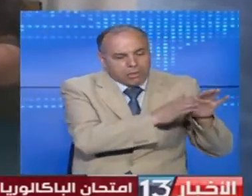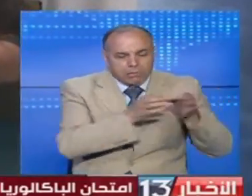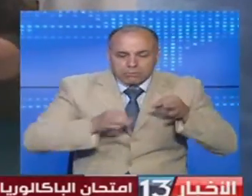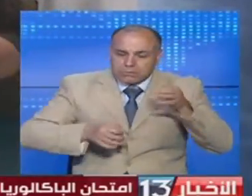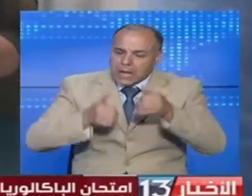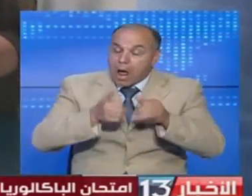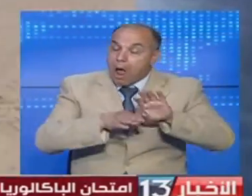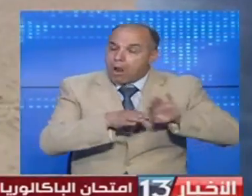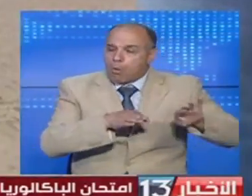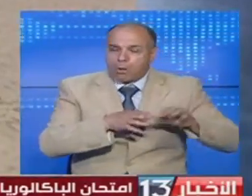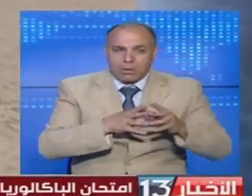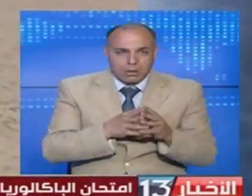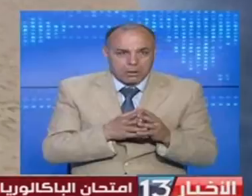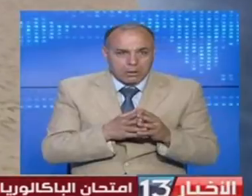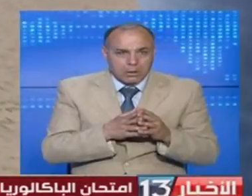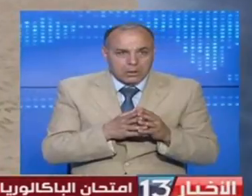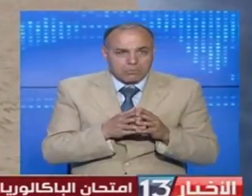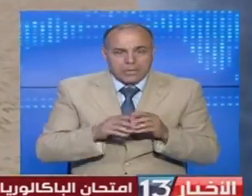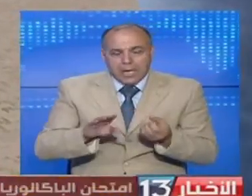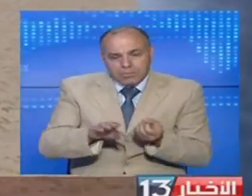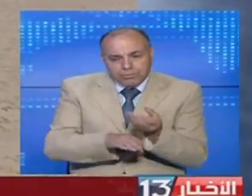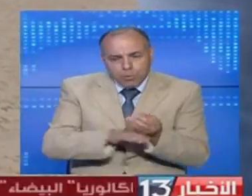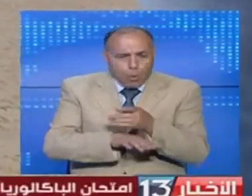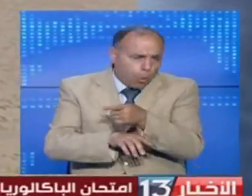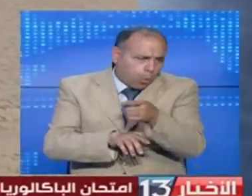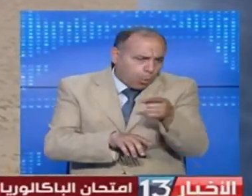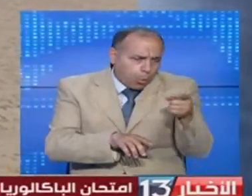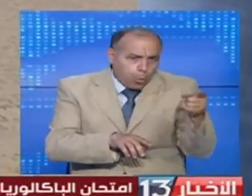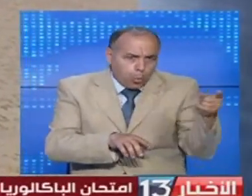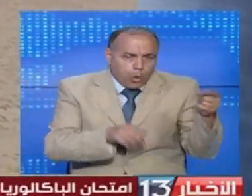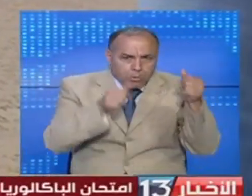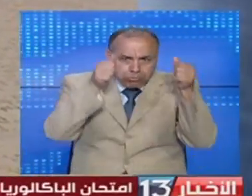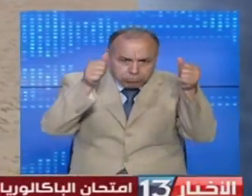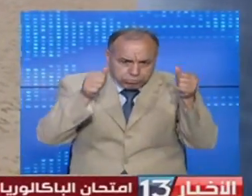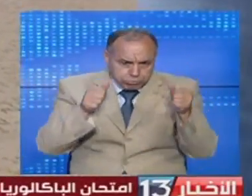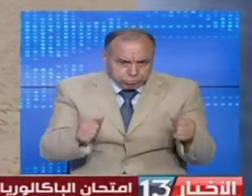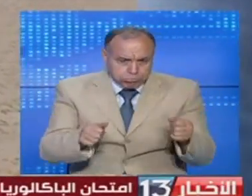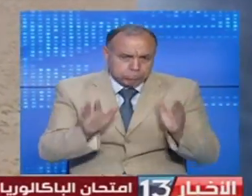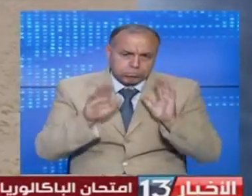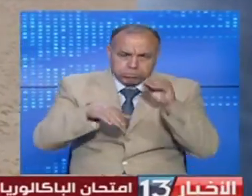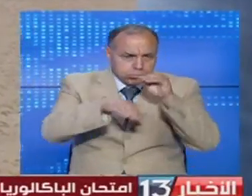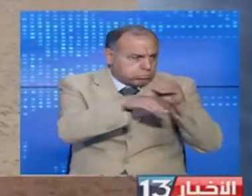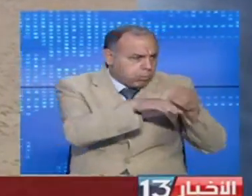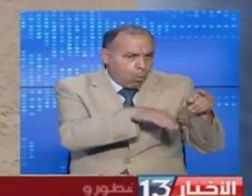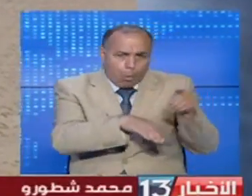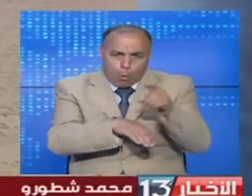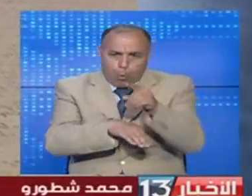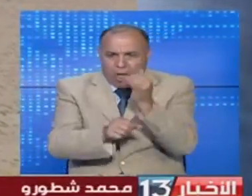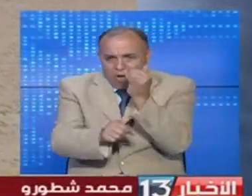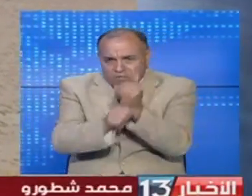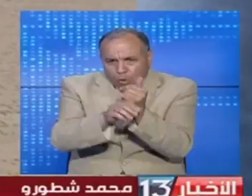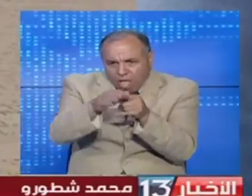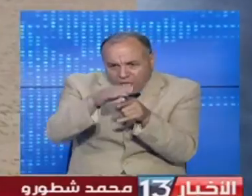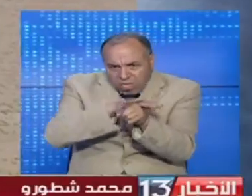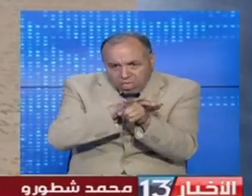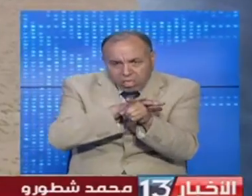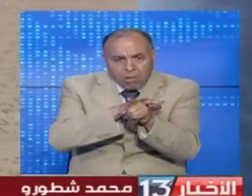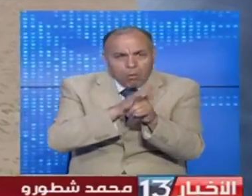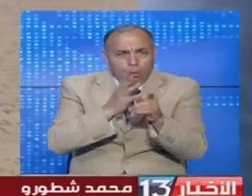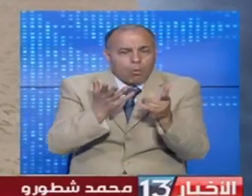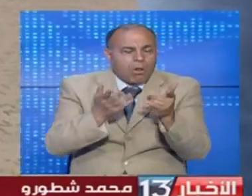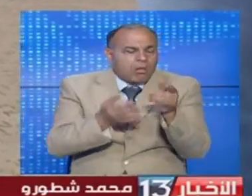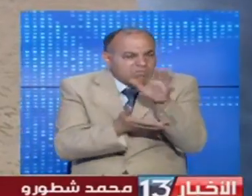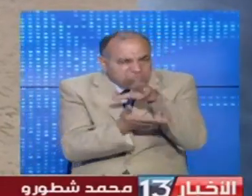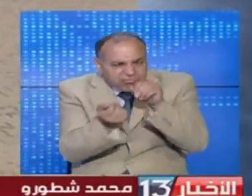الامتحان بالنسبه امور تحسيسيا حول المعلقات في التاسيسه كون الغش او اي محاوله